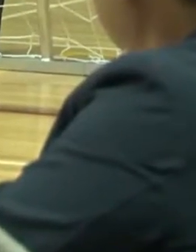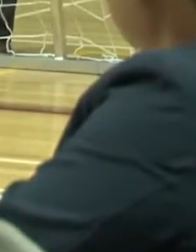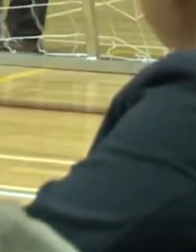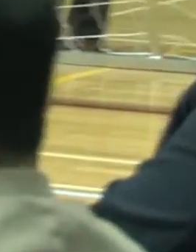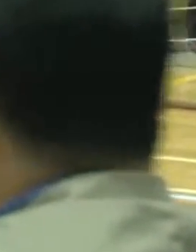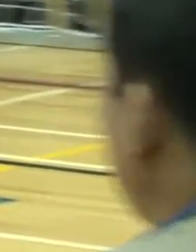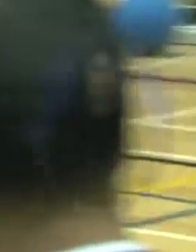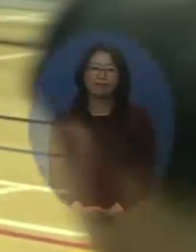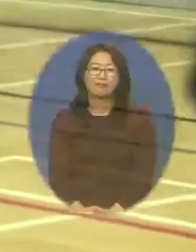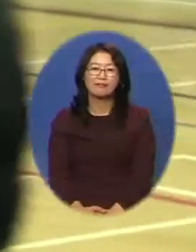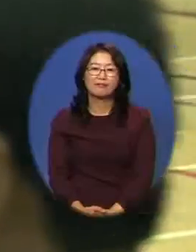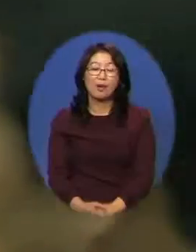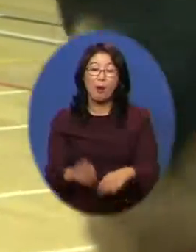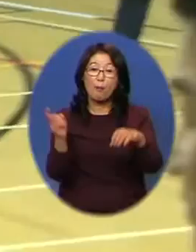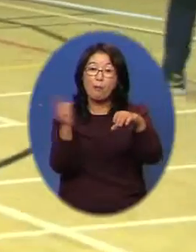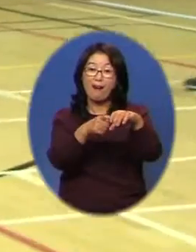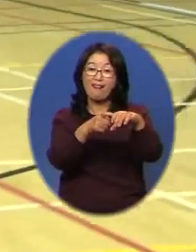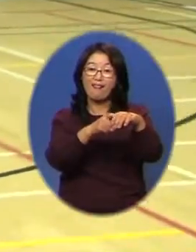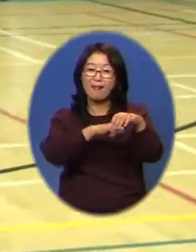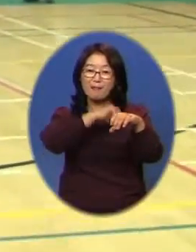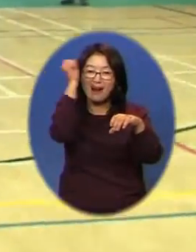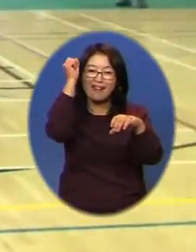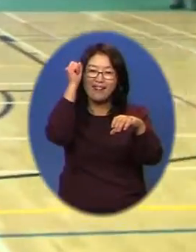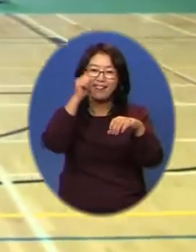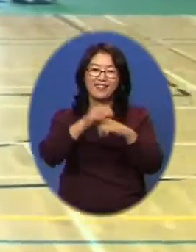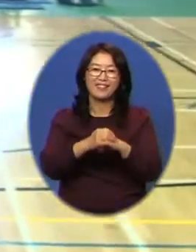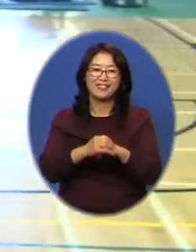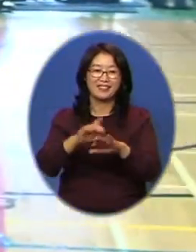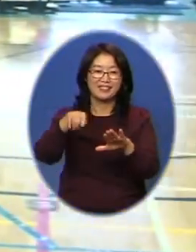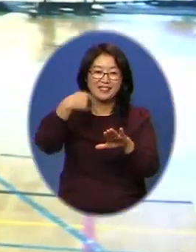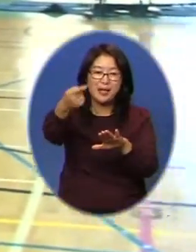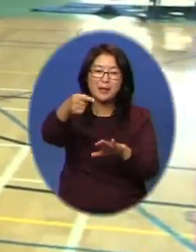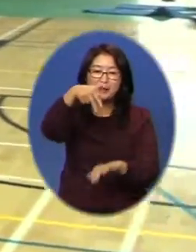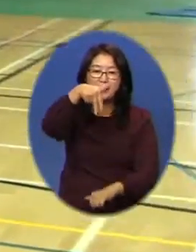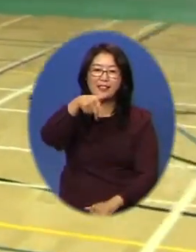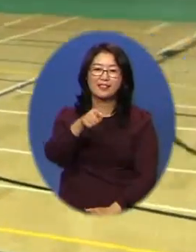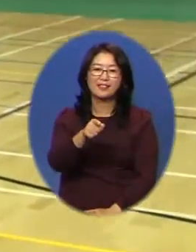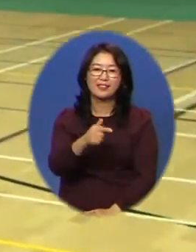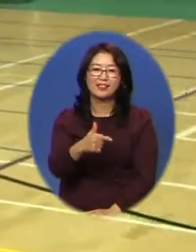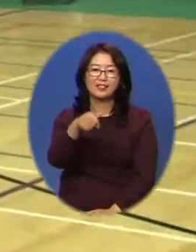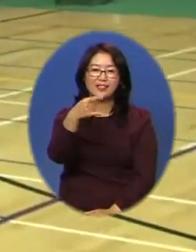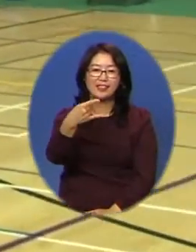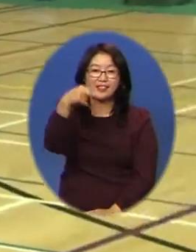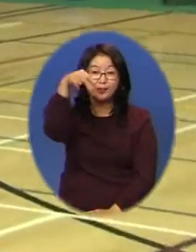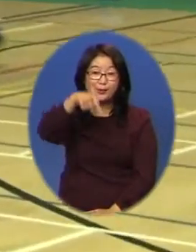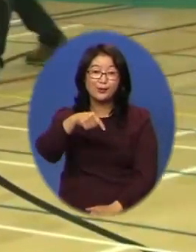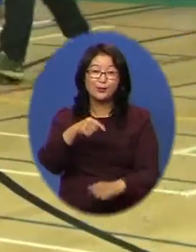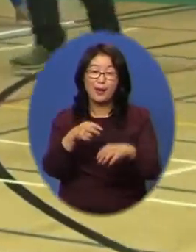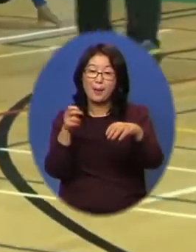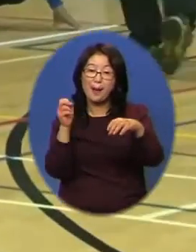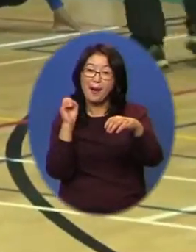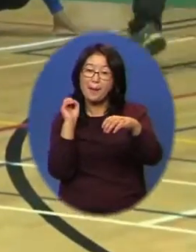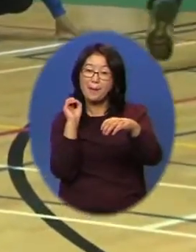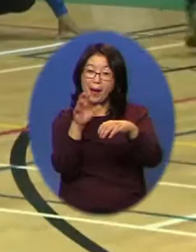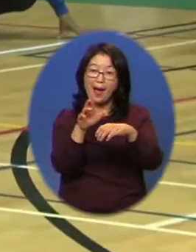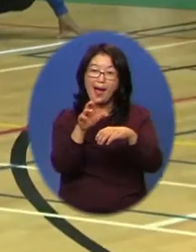이렇게 하면 들어간 겁니다. 다음은 전희수 어르신 공격하겠습니다.